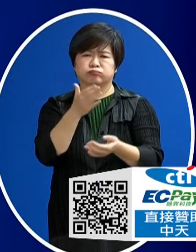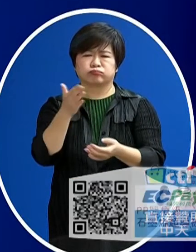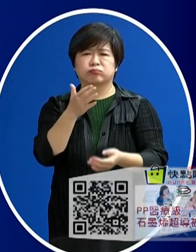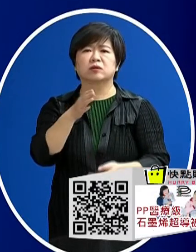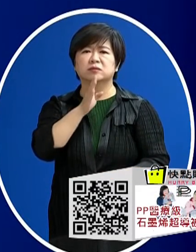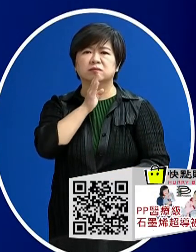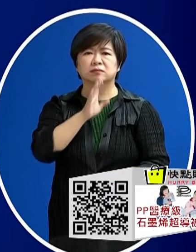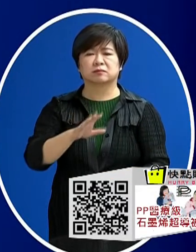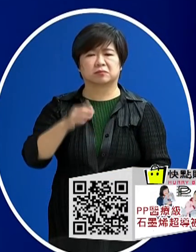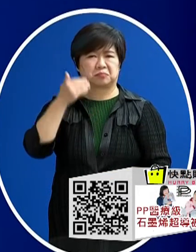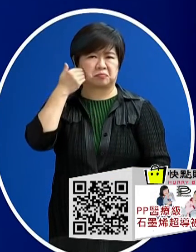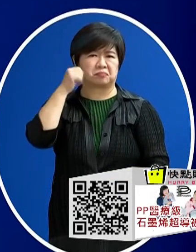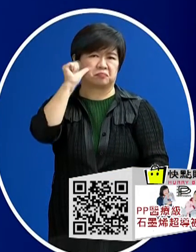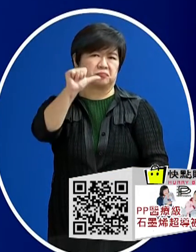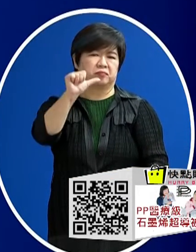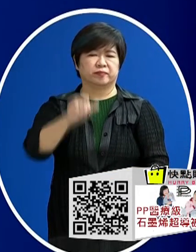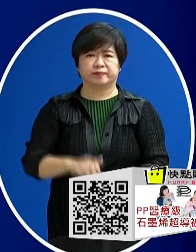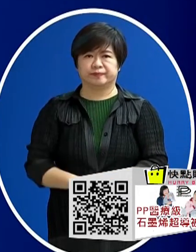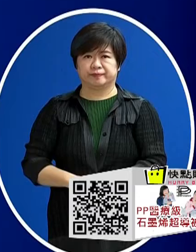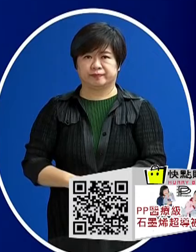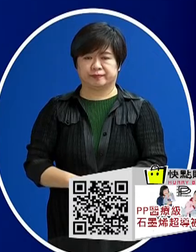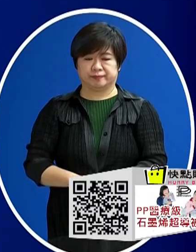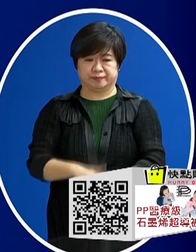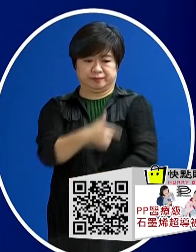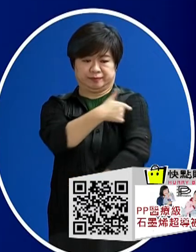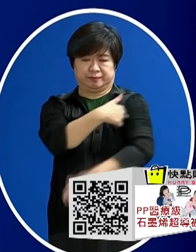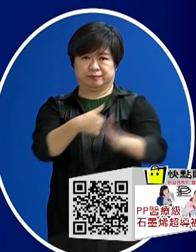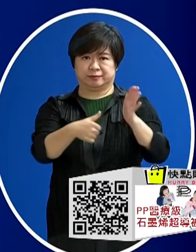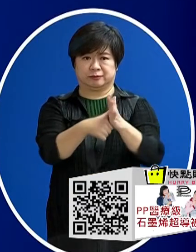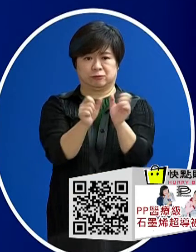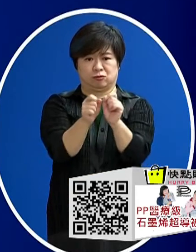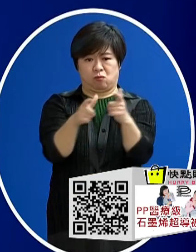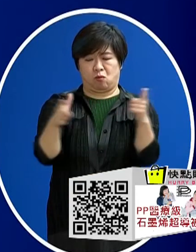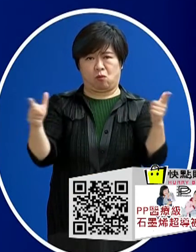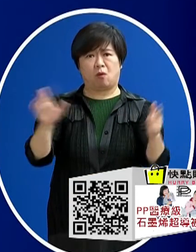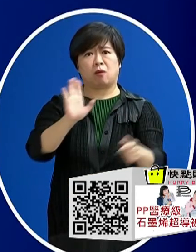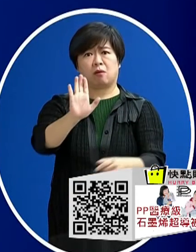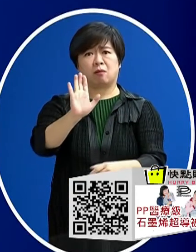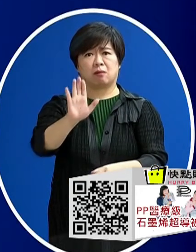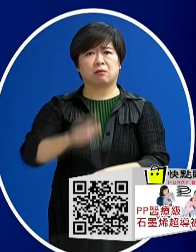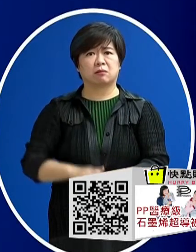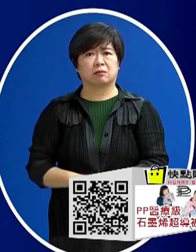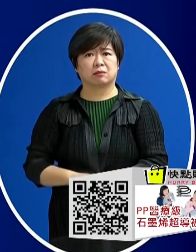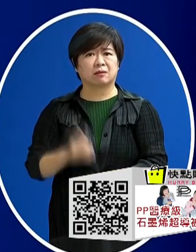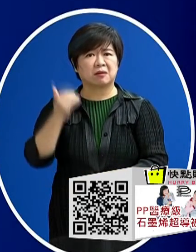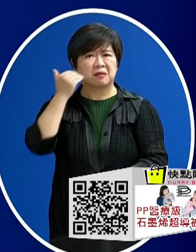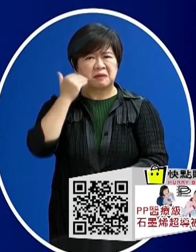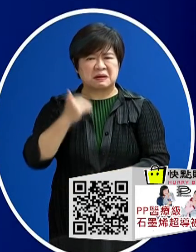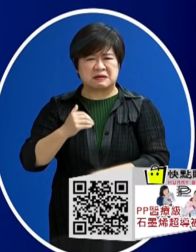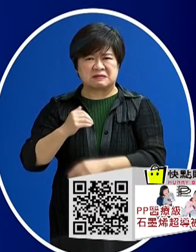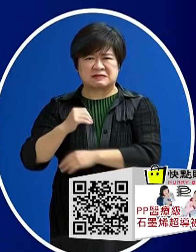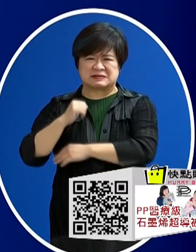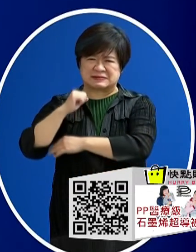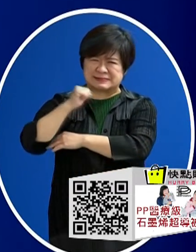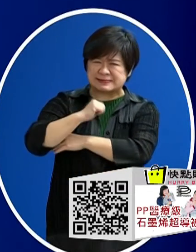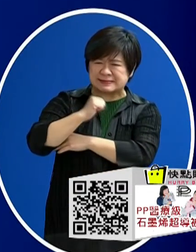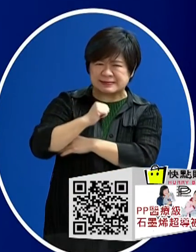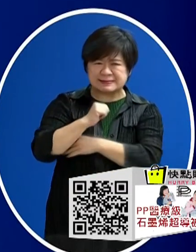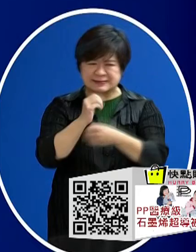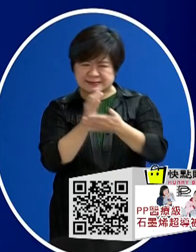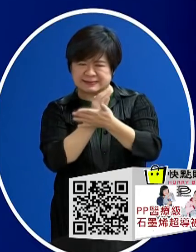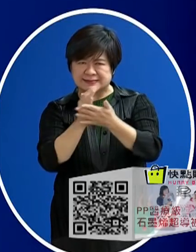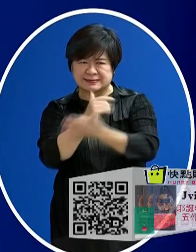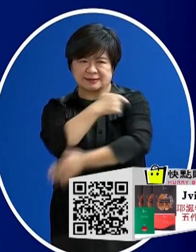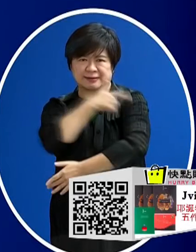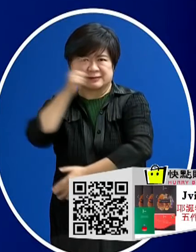那疫苗接种的厂牌事实上也各种厂牌都有，然后如果硬要看的话，就是说打